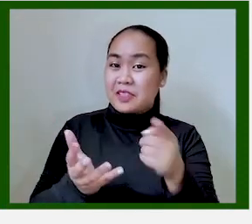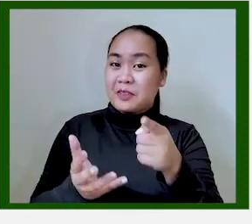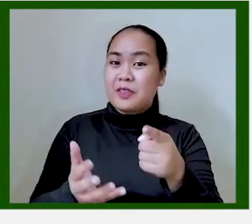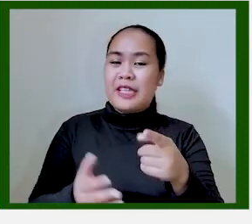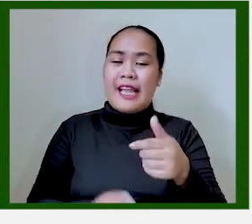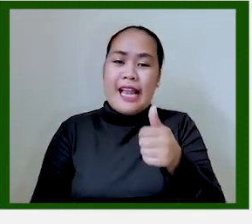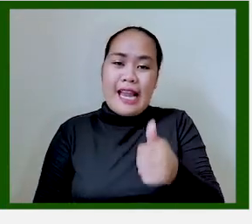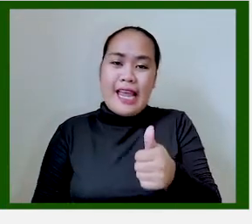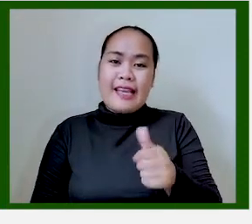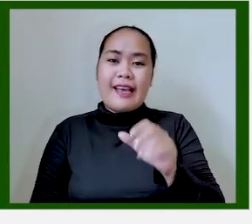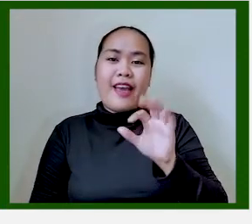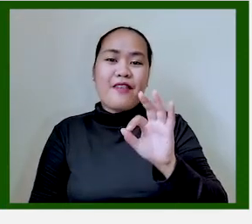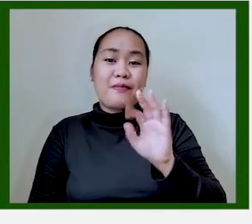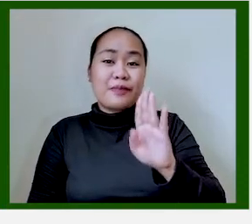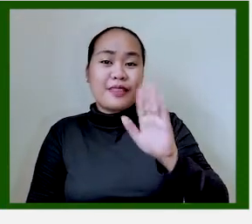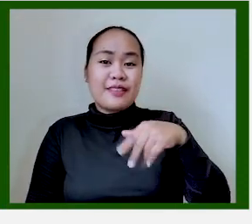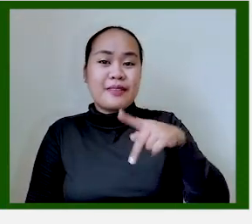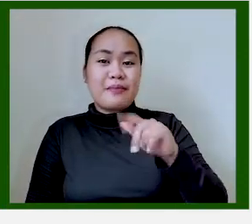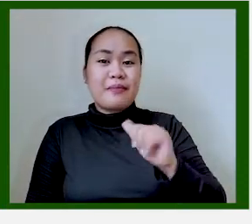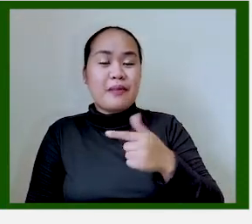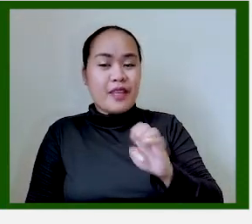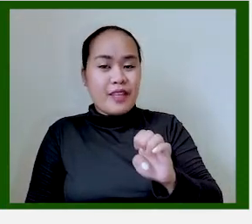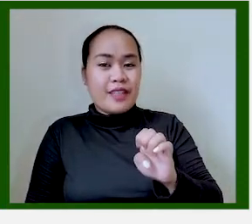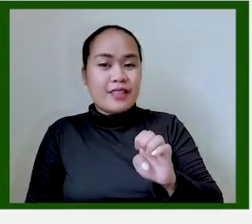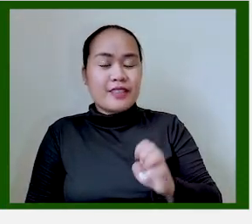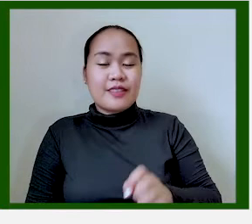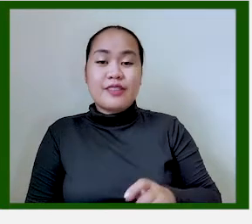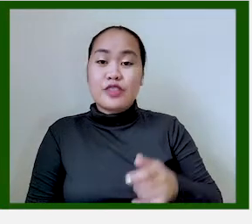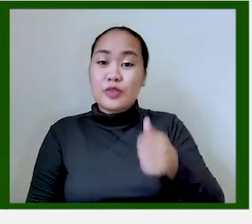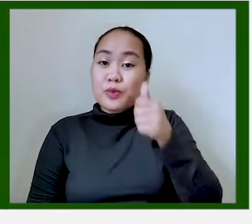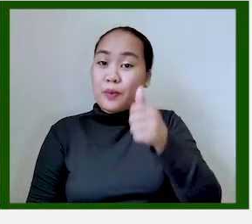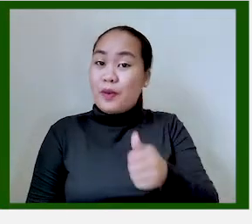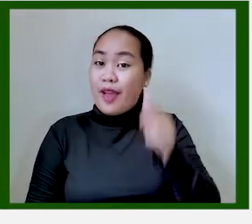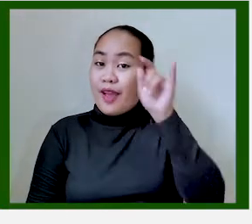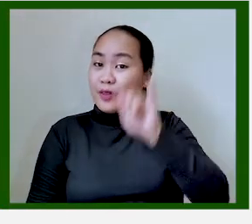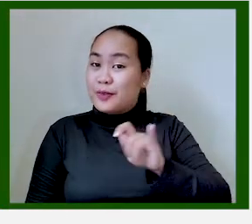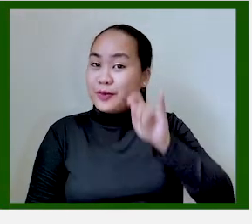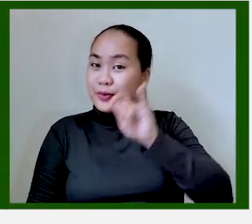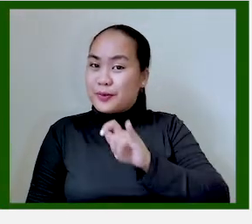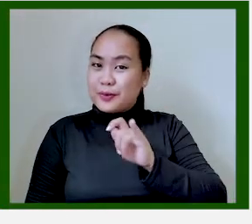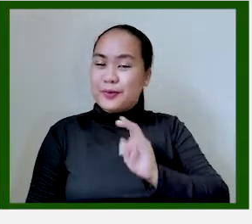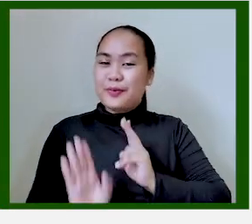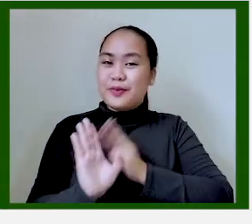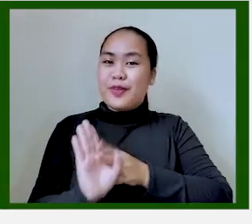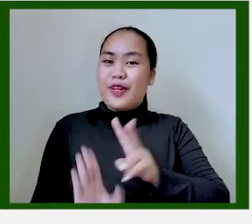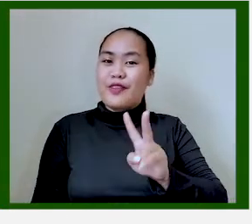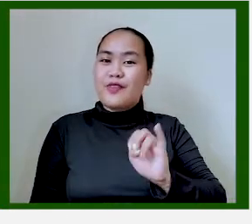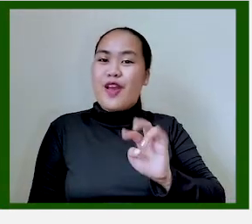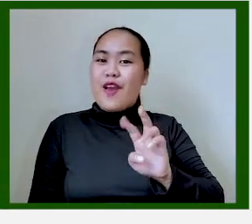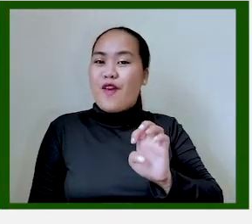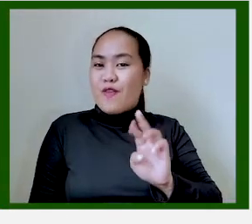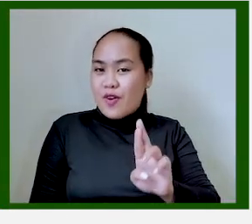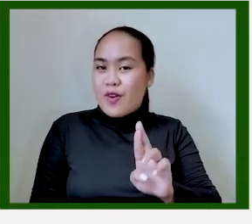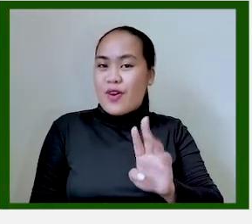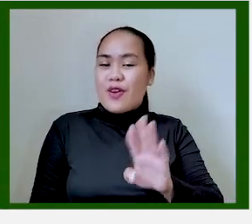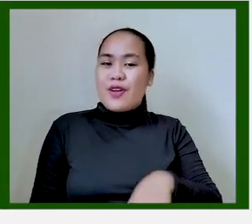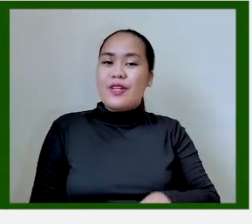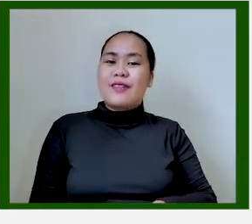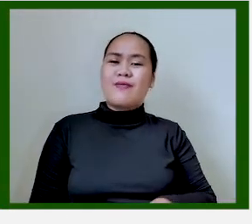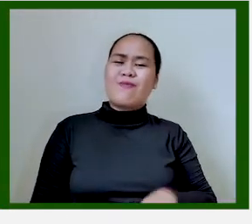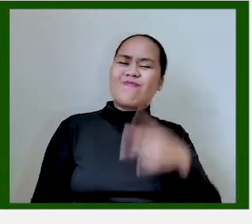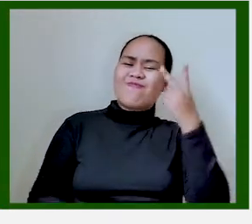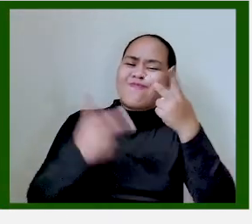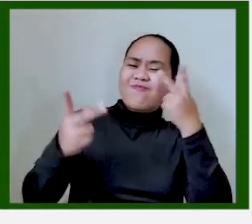pages. Subscribe to our YouTube channel, join our Viber group, or visit our website regularly, no,